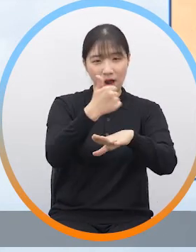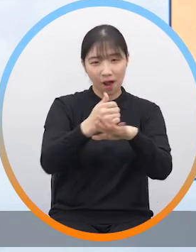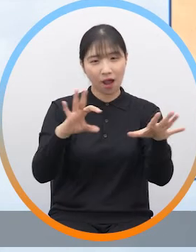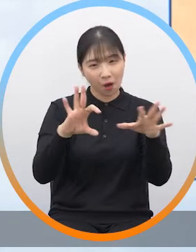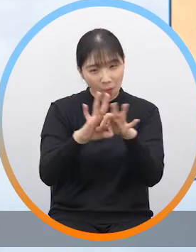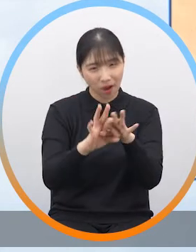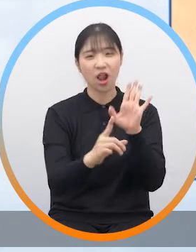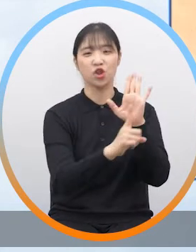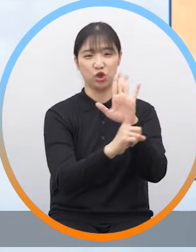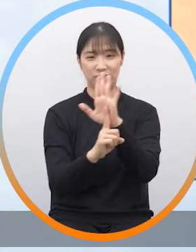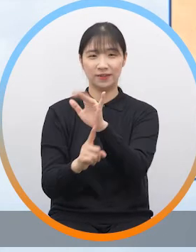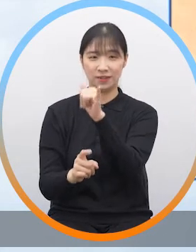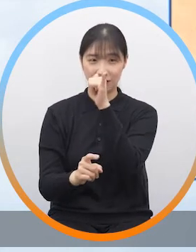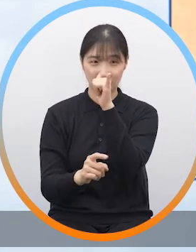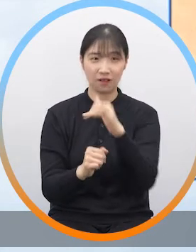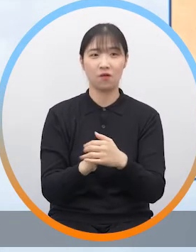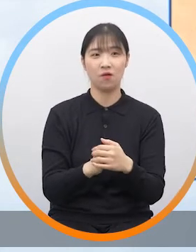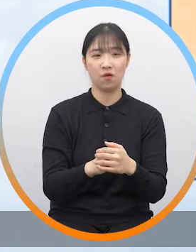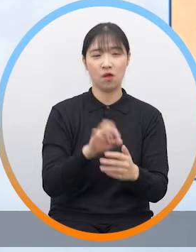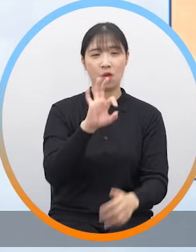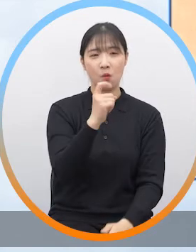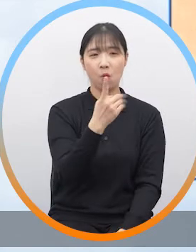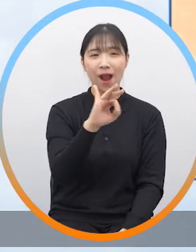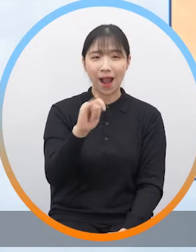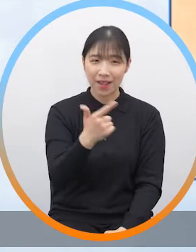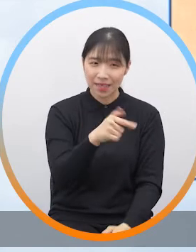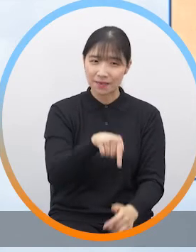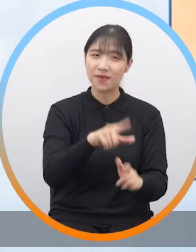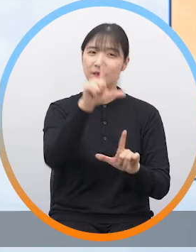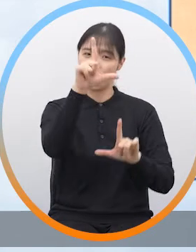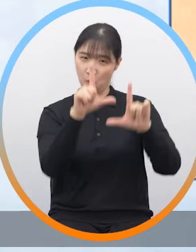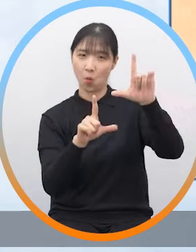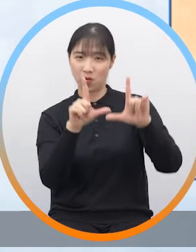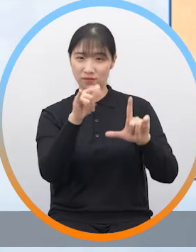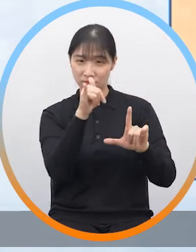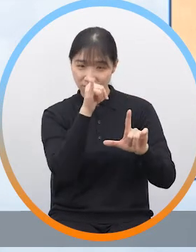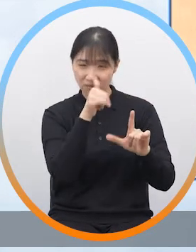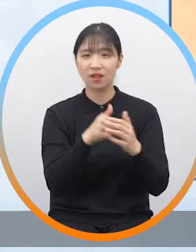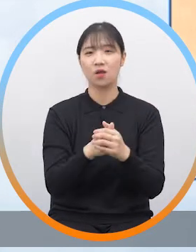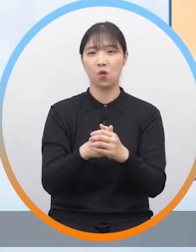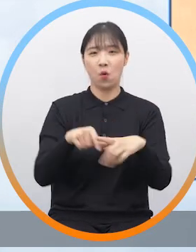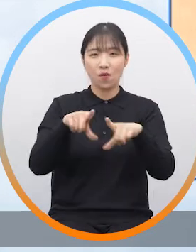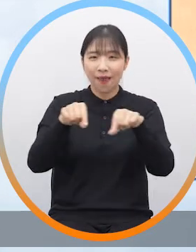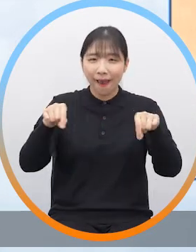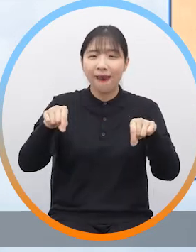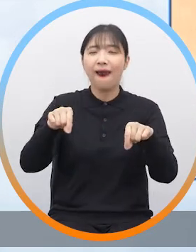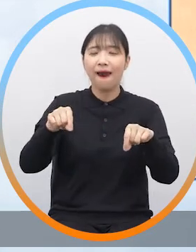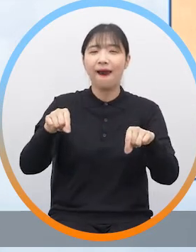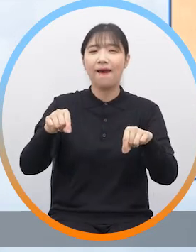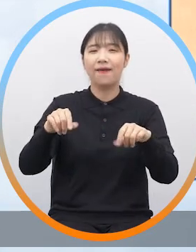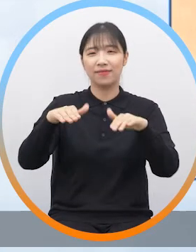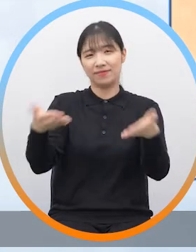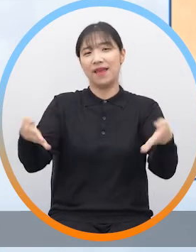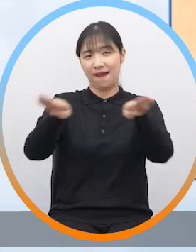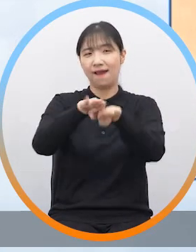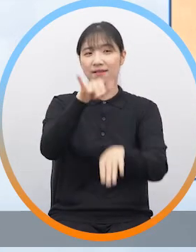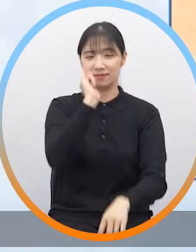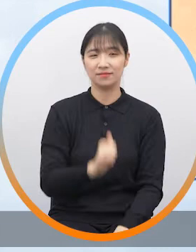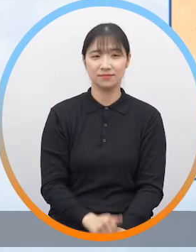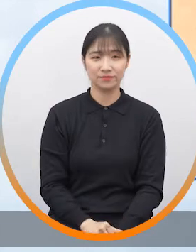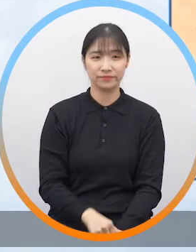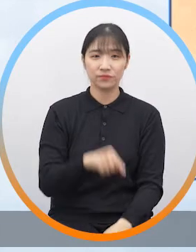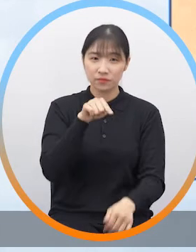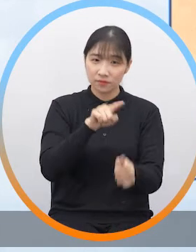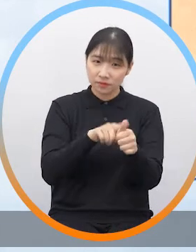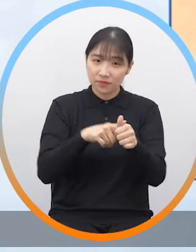것을 전시를 하고 있고, 왕인 박사 모습상도 있고, 왕인의 사당도 있습니다. 왕인이